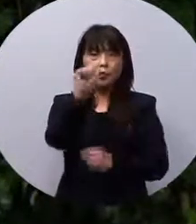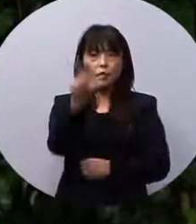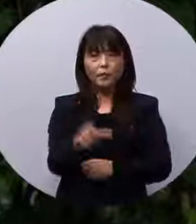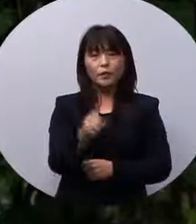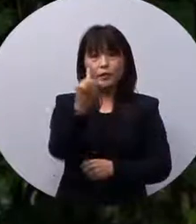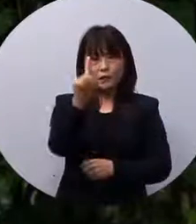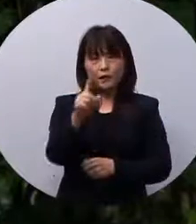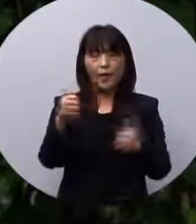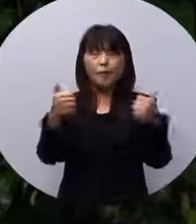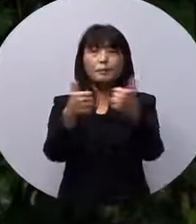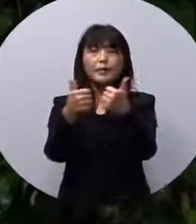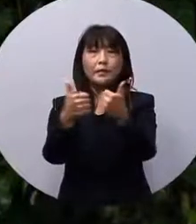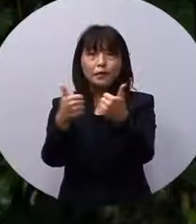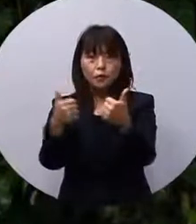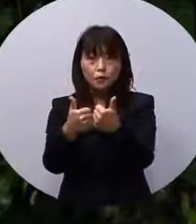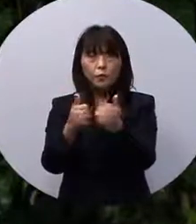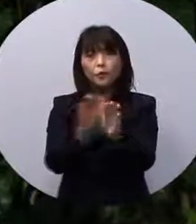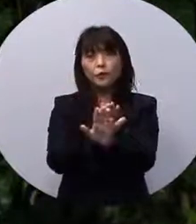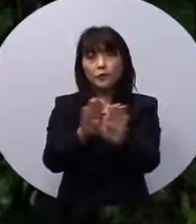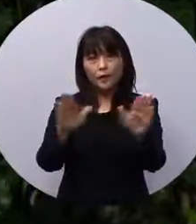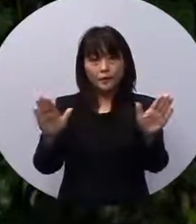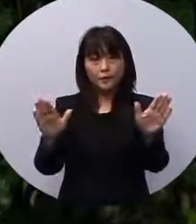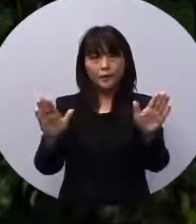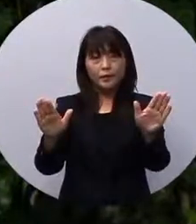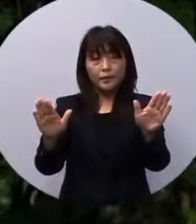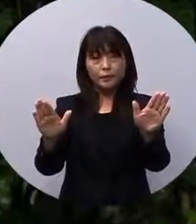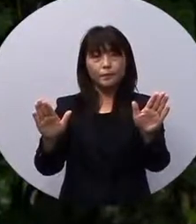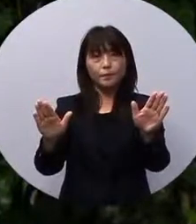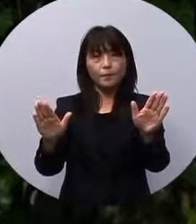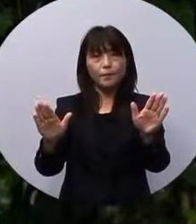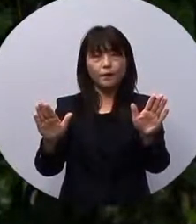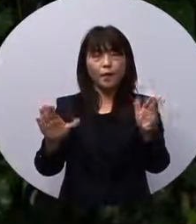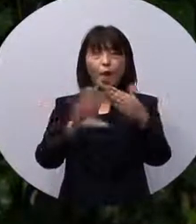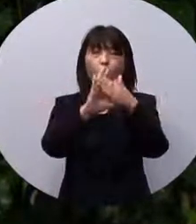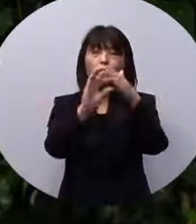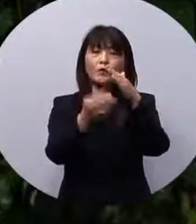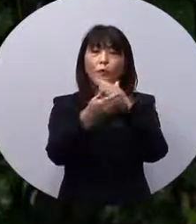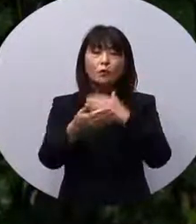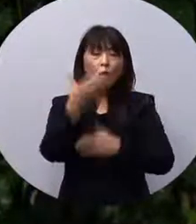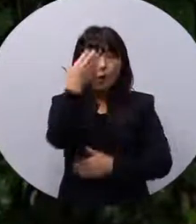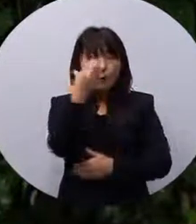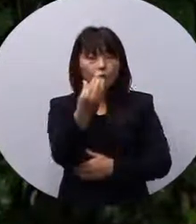ねミーティングを開いて、いろいろ藤沢の魅力を